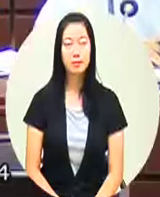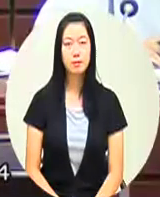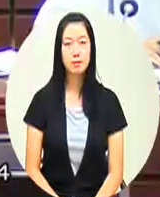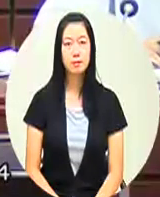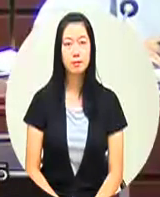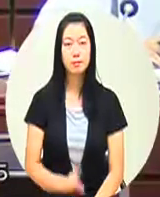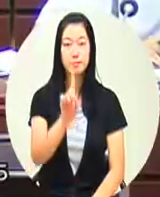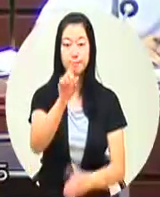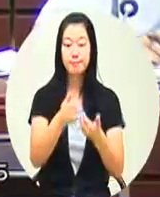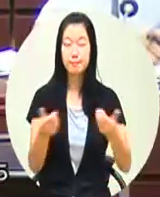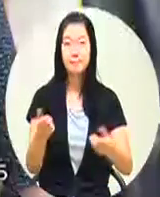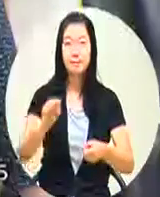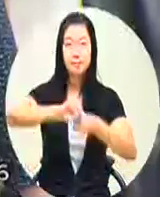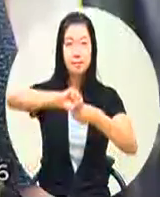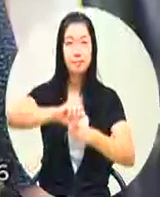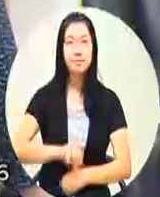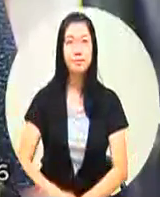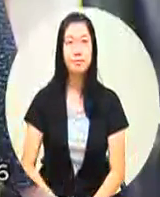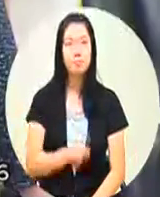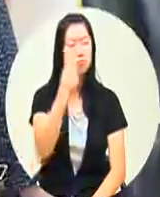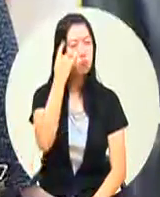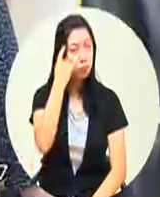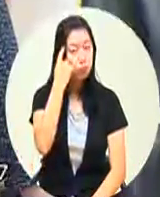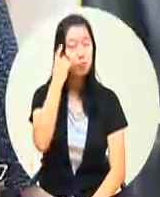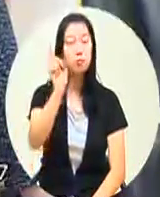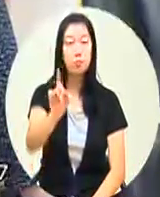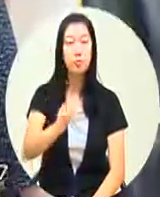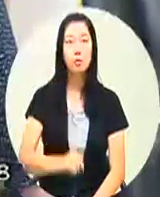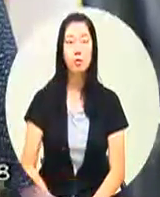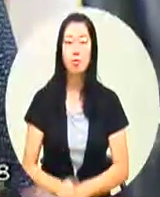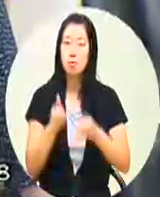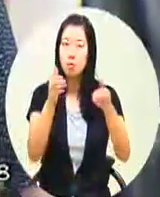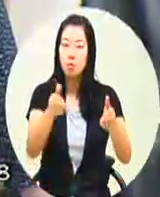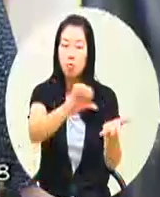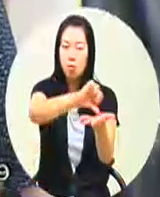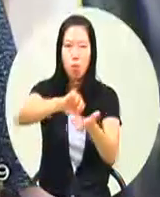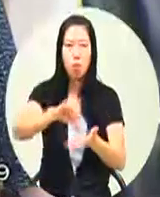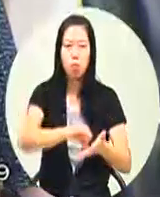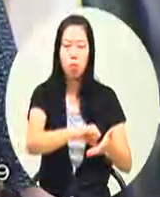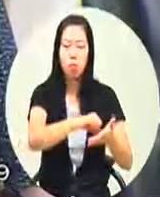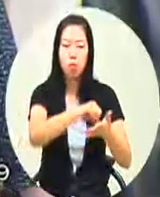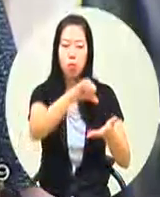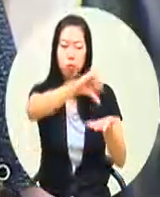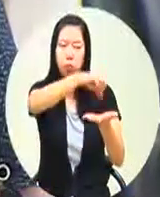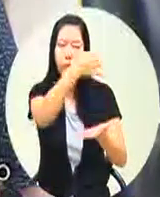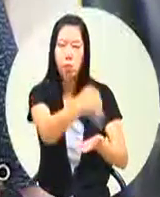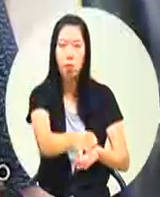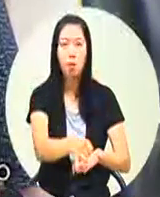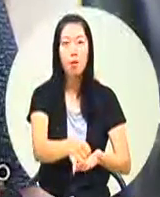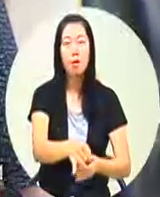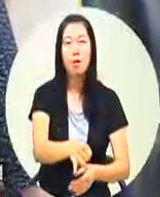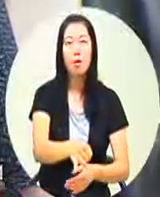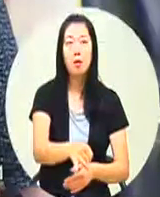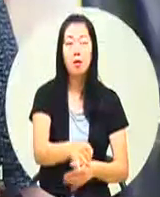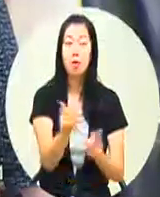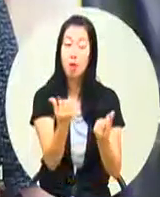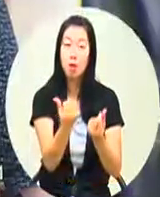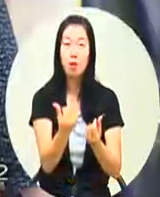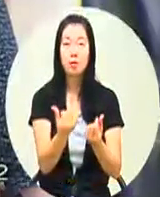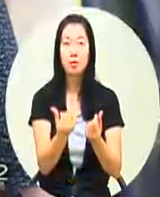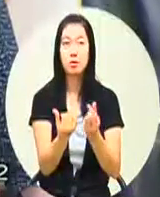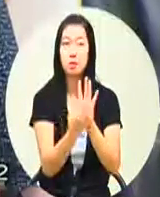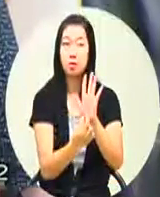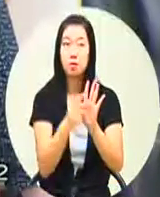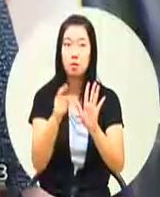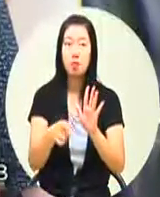好，再一分钟。 的想法是说，对于不利于耕作的闲置农地，或者是已经没有